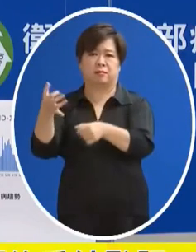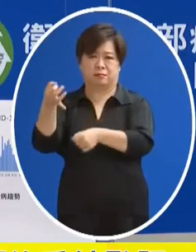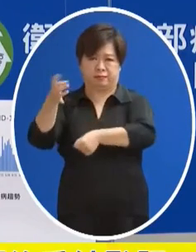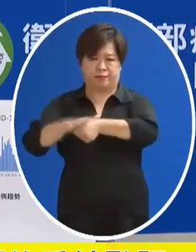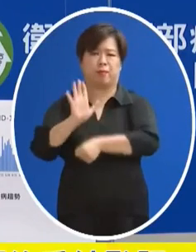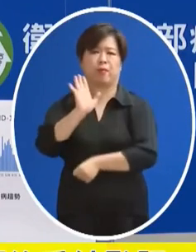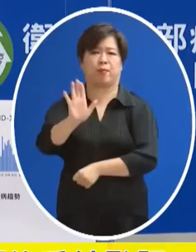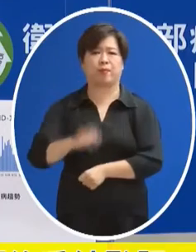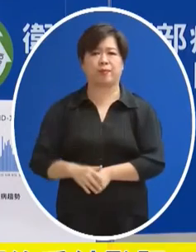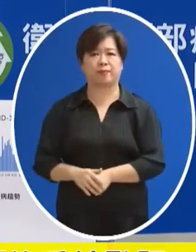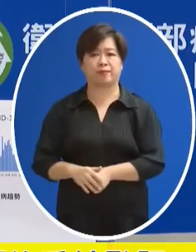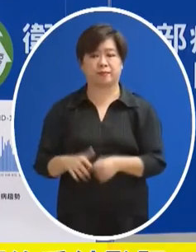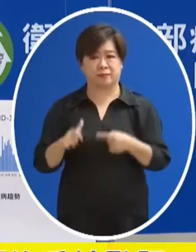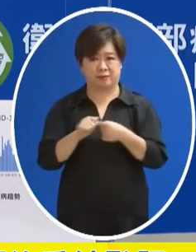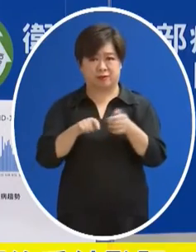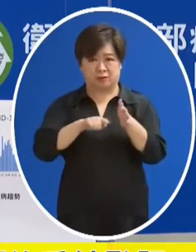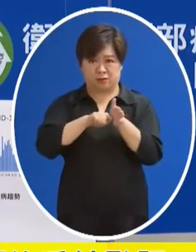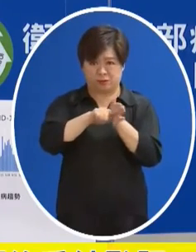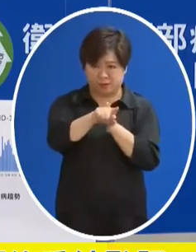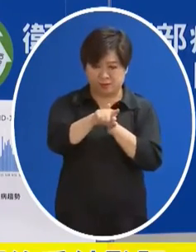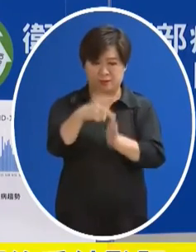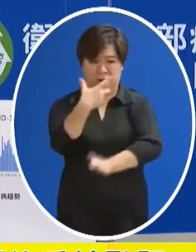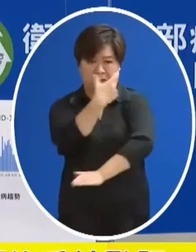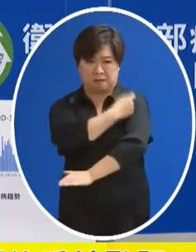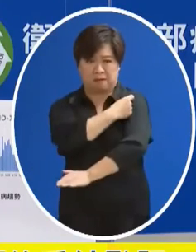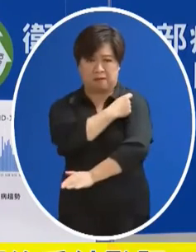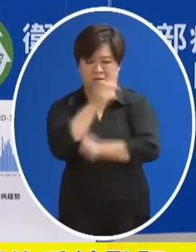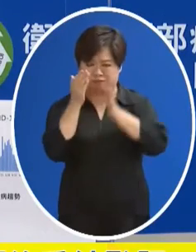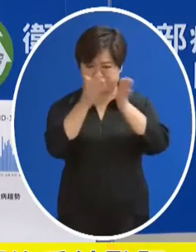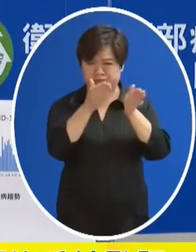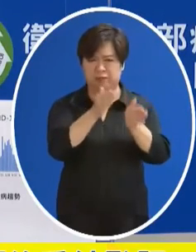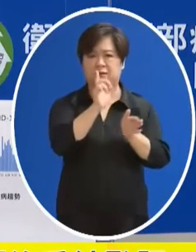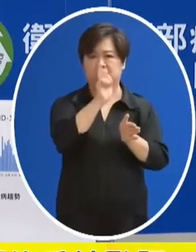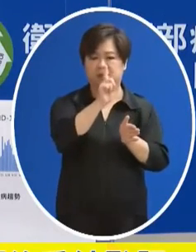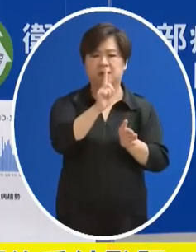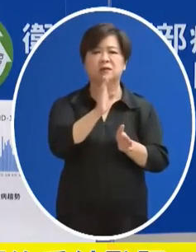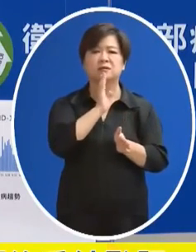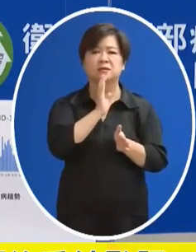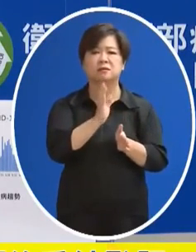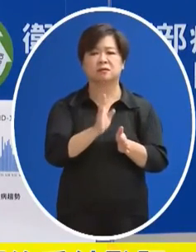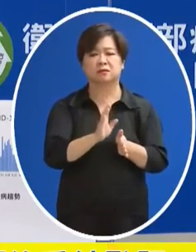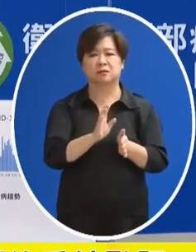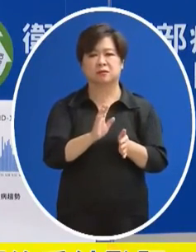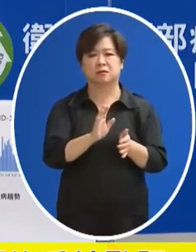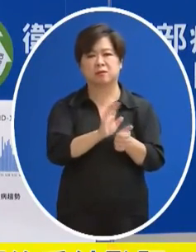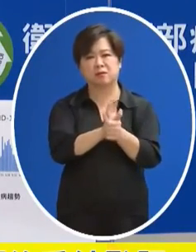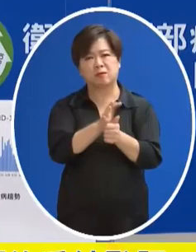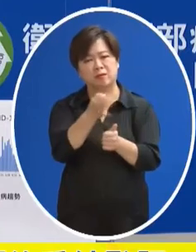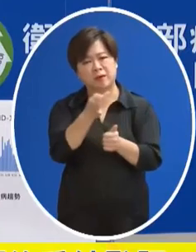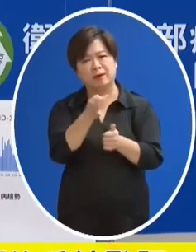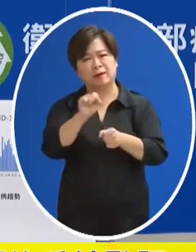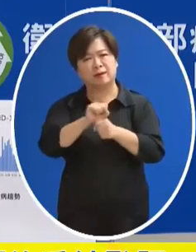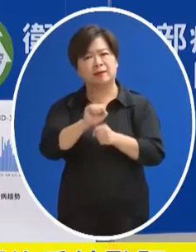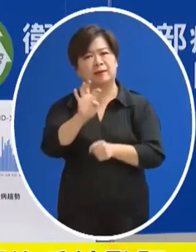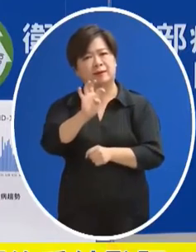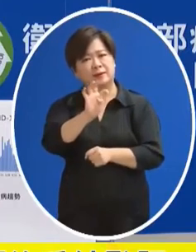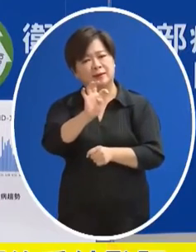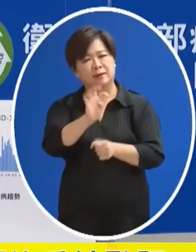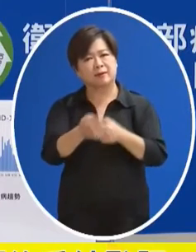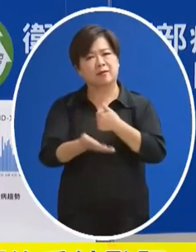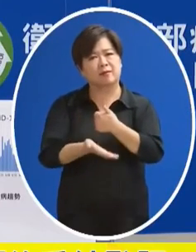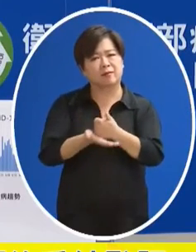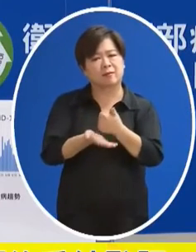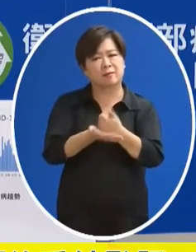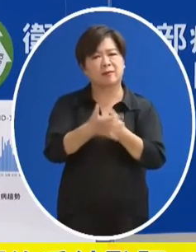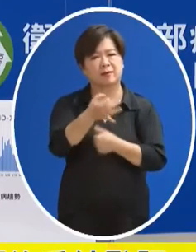是一个是里面纯粹来打疫苗的时候，那就有那个处置费，加上可能的40块，根据他一个奖